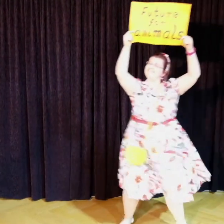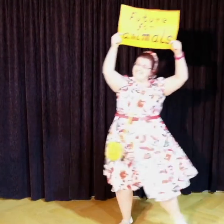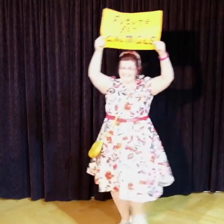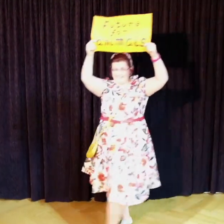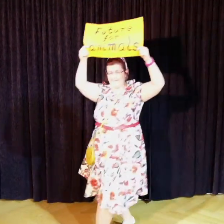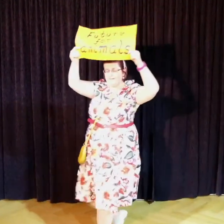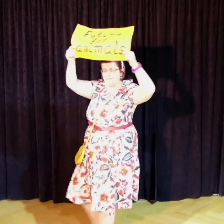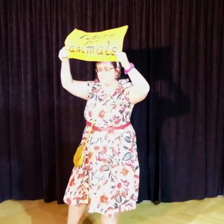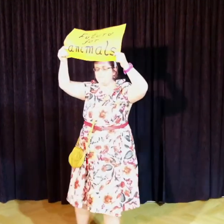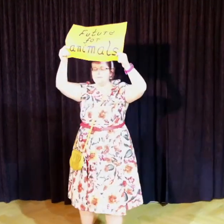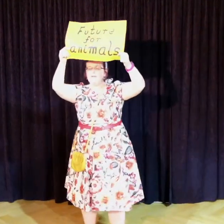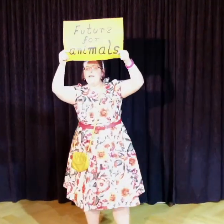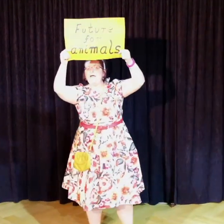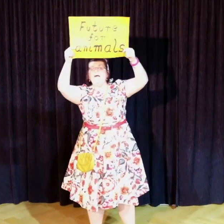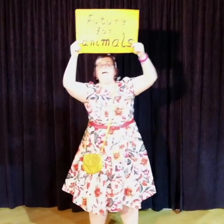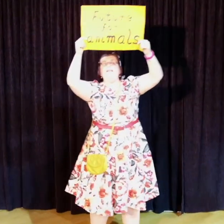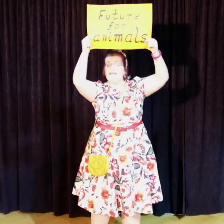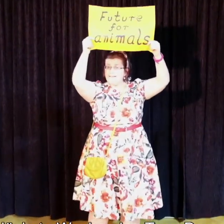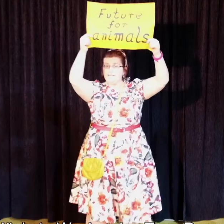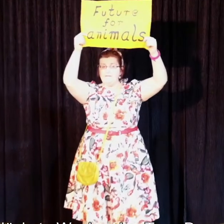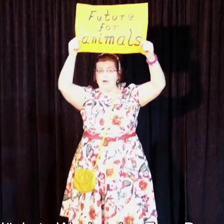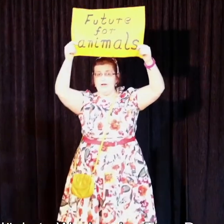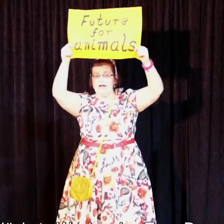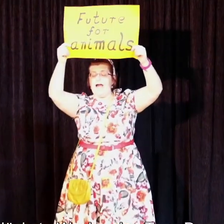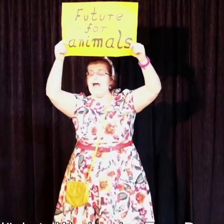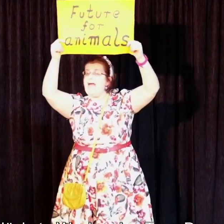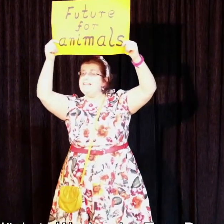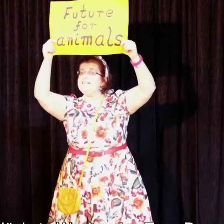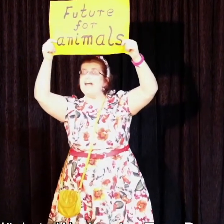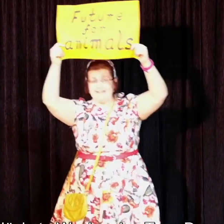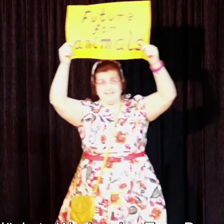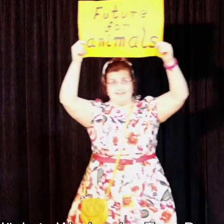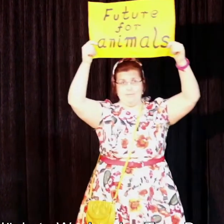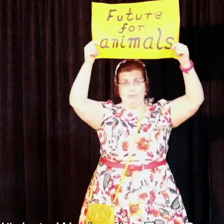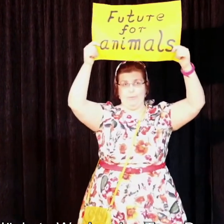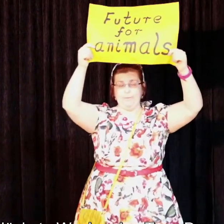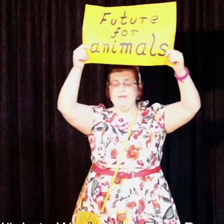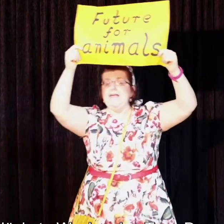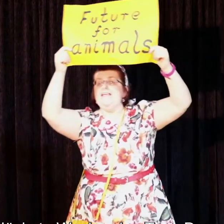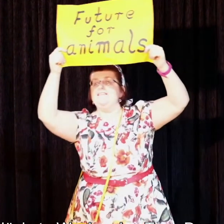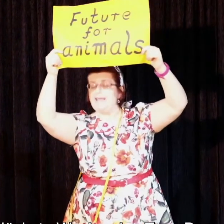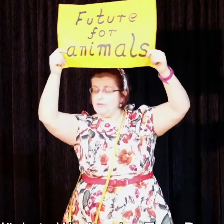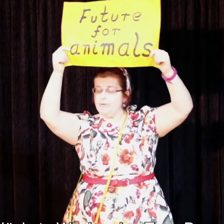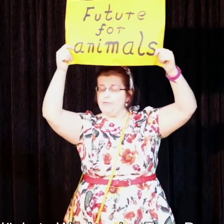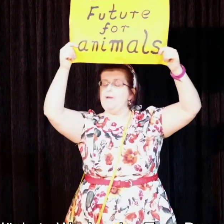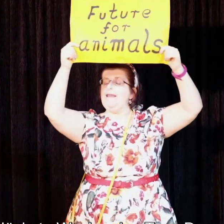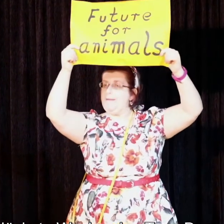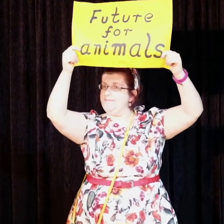Nächste Woche, eine Tanzdemo.